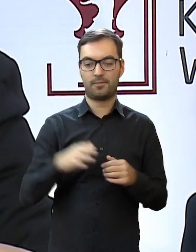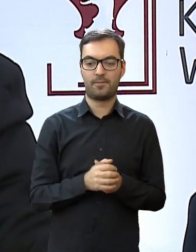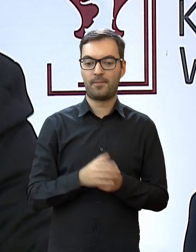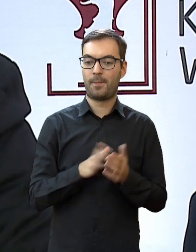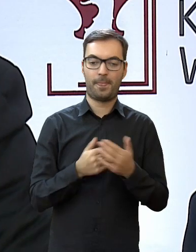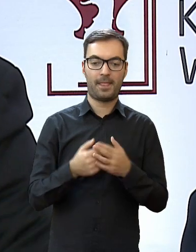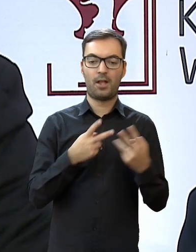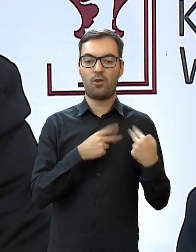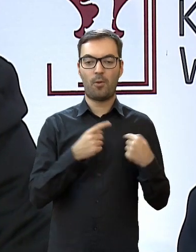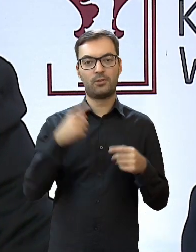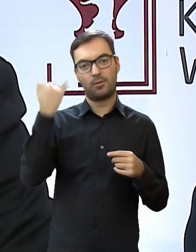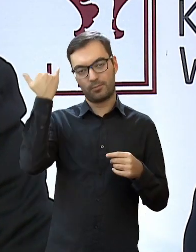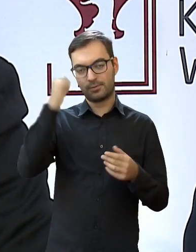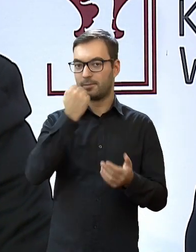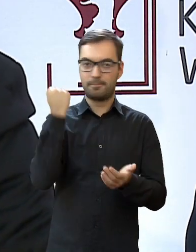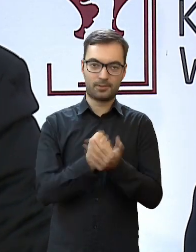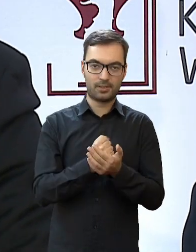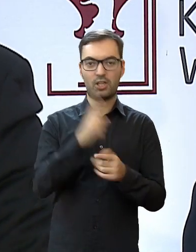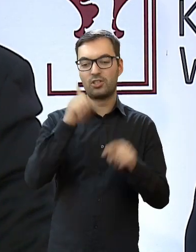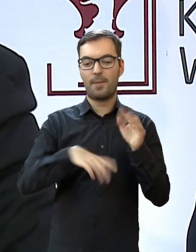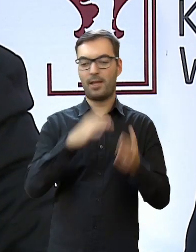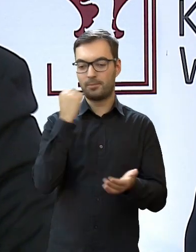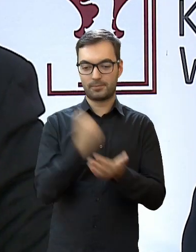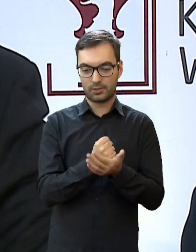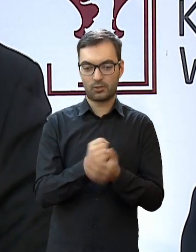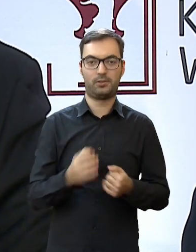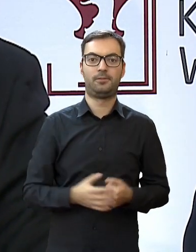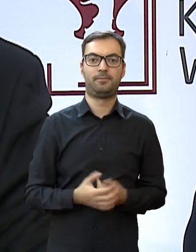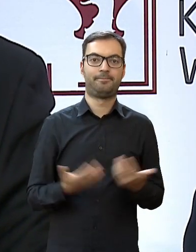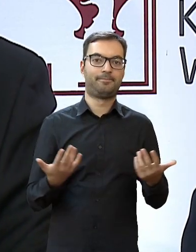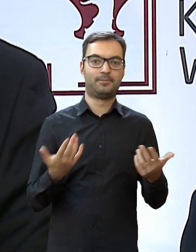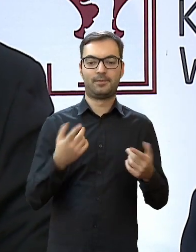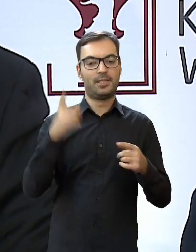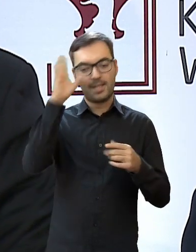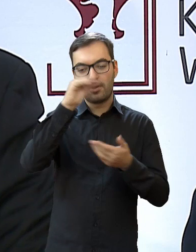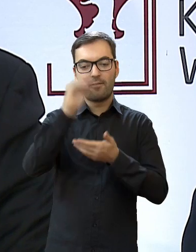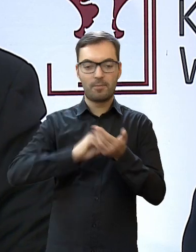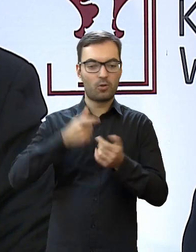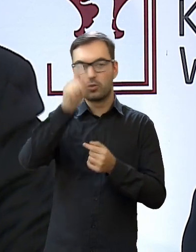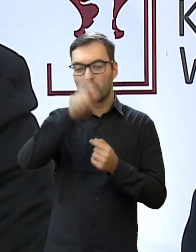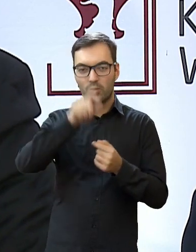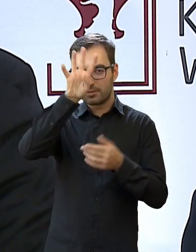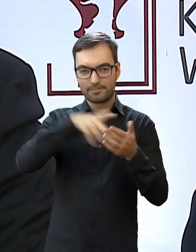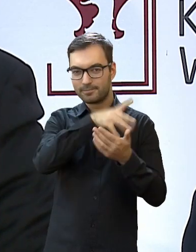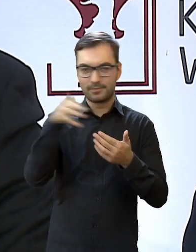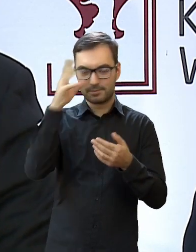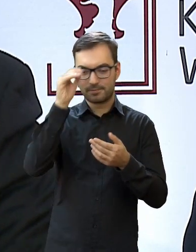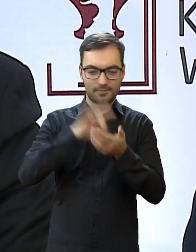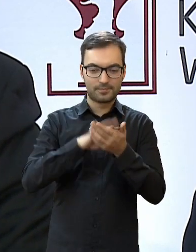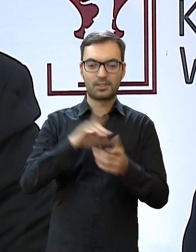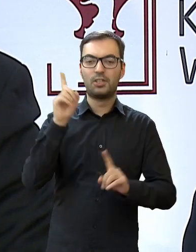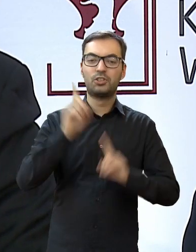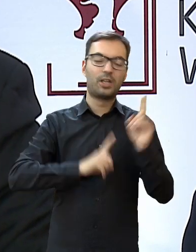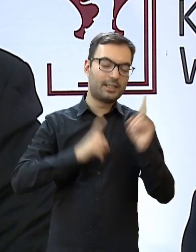Komisja nie przybyła pieczątki we właściwym miejscu. Nie wypełniła jakiejś rubryki z protokołu. Czasami popełniła